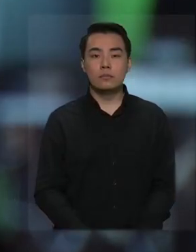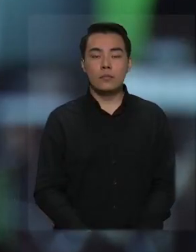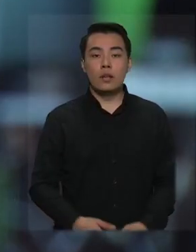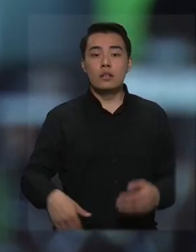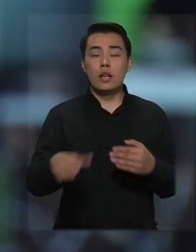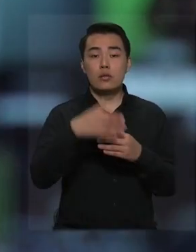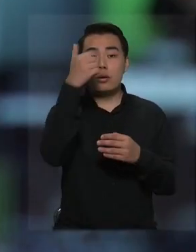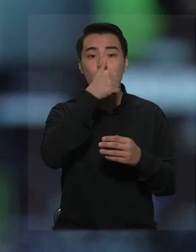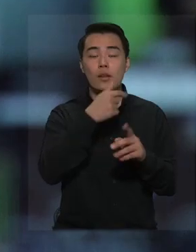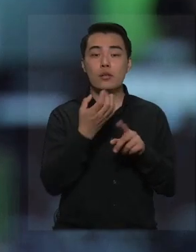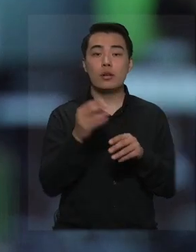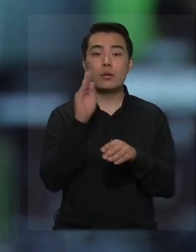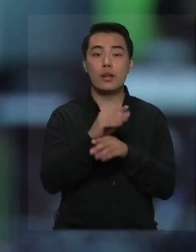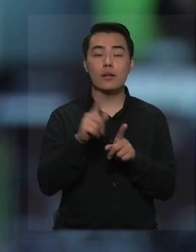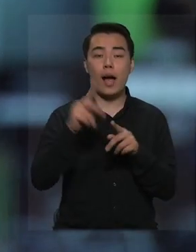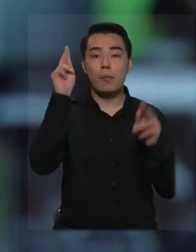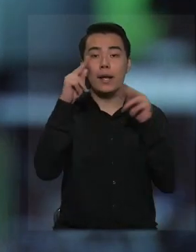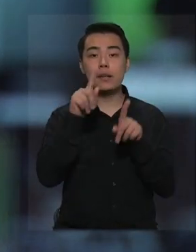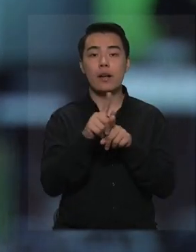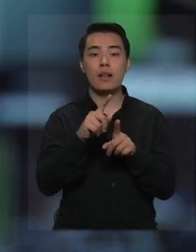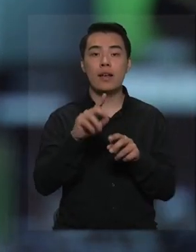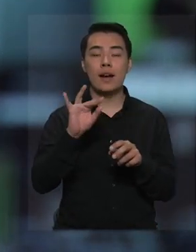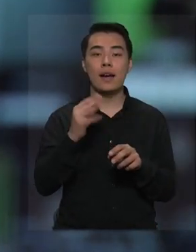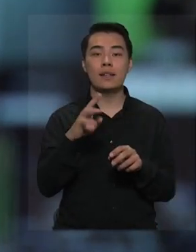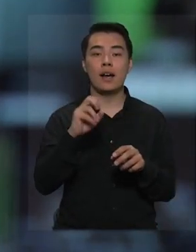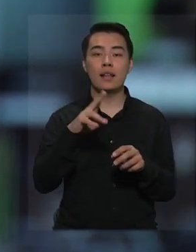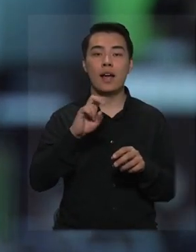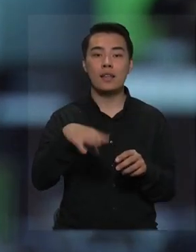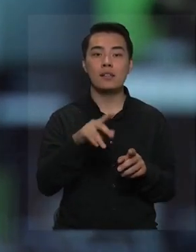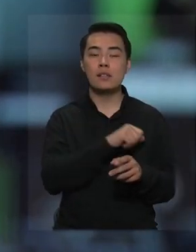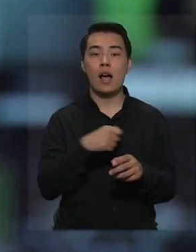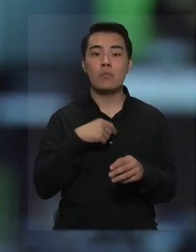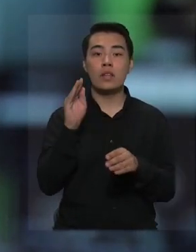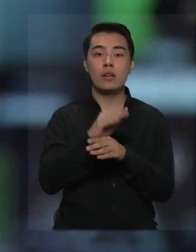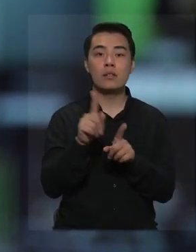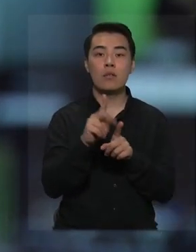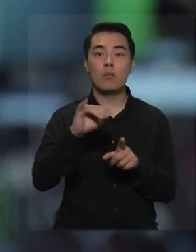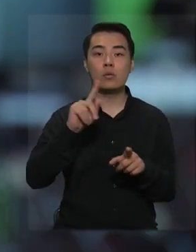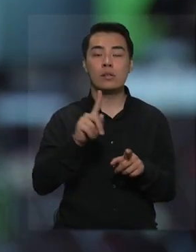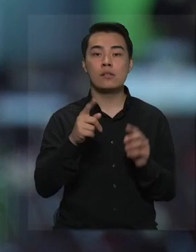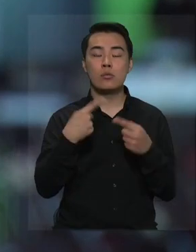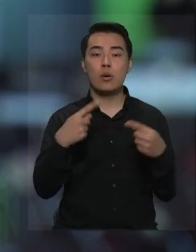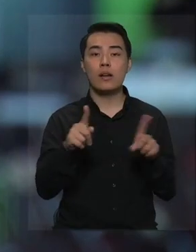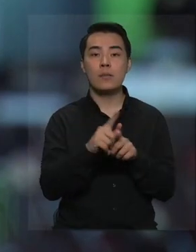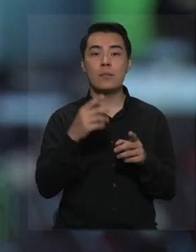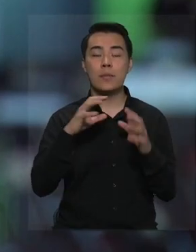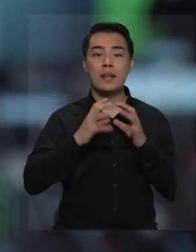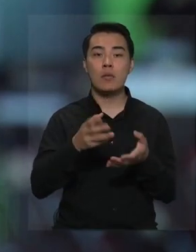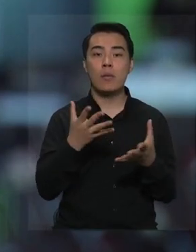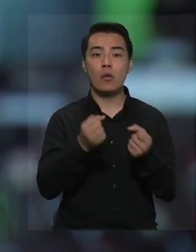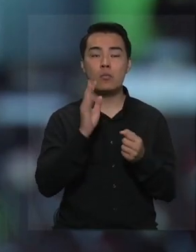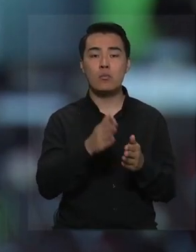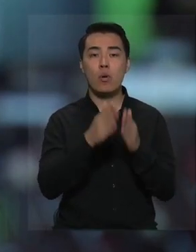Со следующего года дополнительное образование в школе канат для поступления ведущей ВУЗы страны мира получит